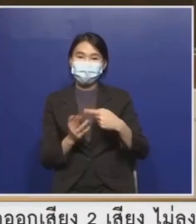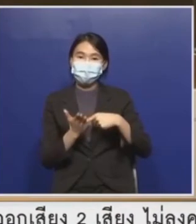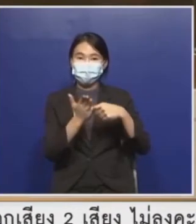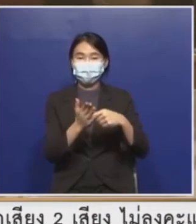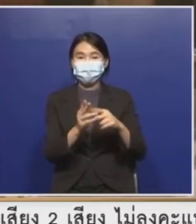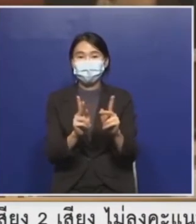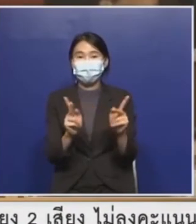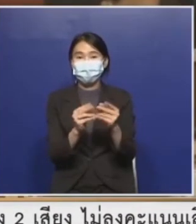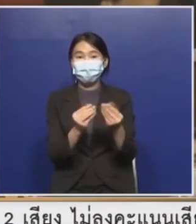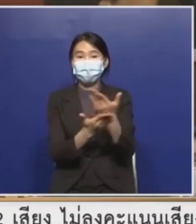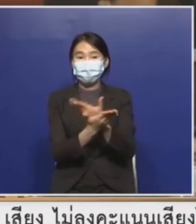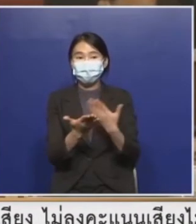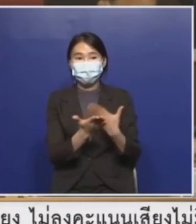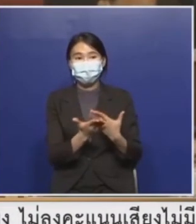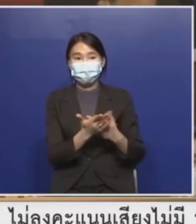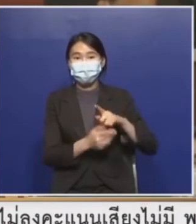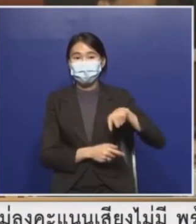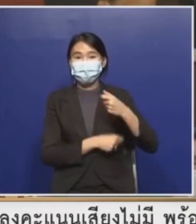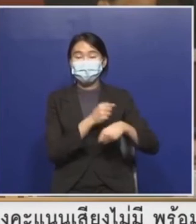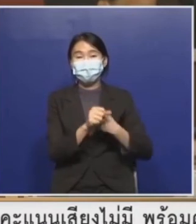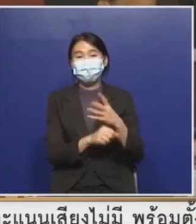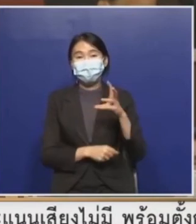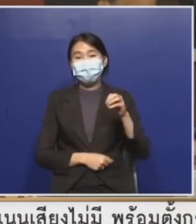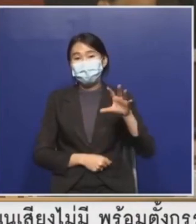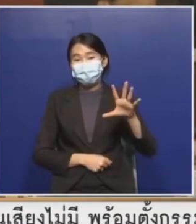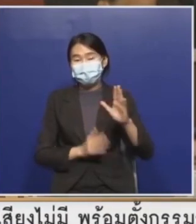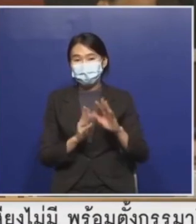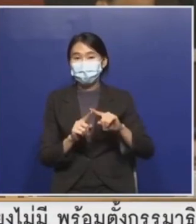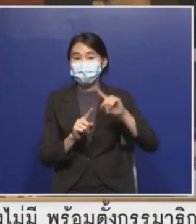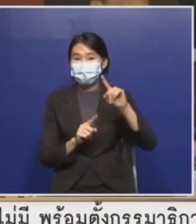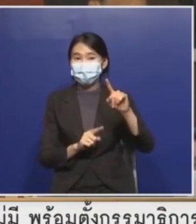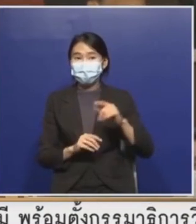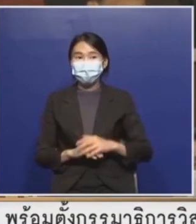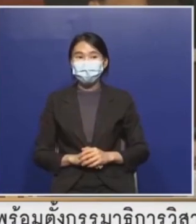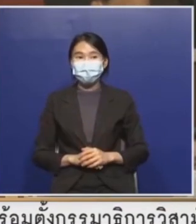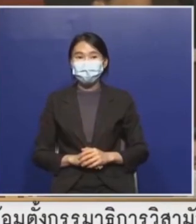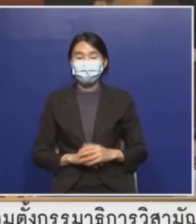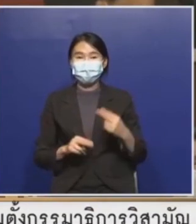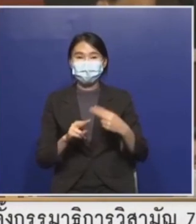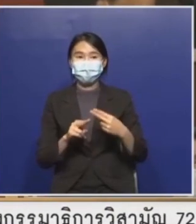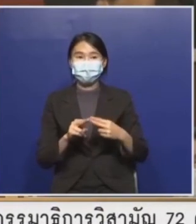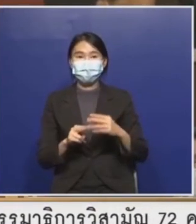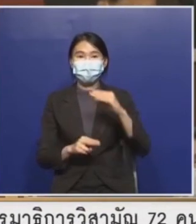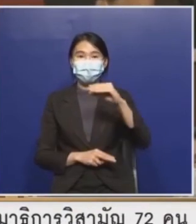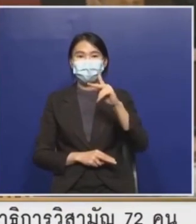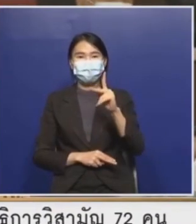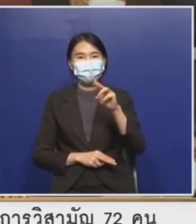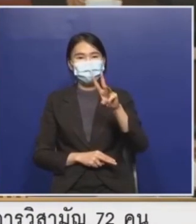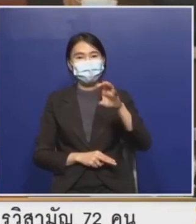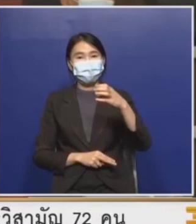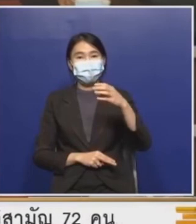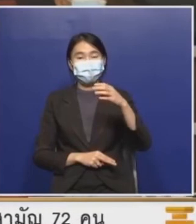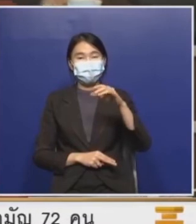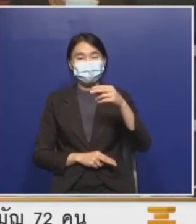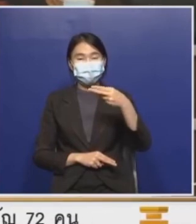ามัญพิจารณารายจ่ายประจำปี2565จำนวน1ท่านคือศาสตราจารย์โกวิทพวงงามขอผู้รับรองด้วยครับ